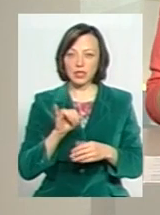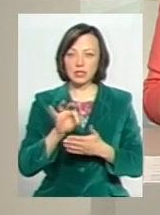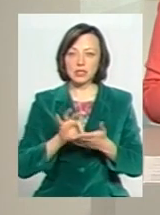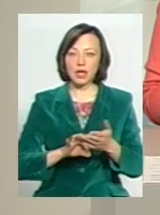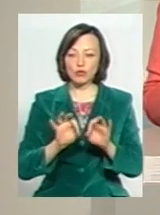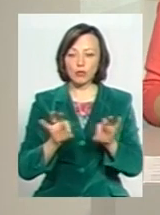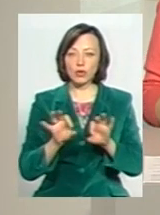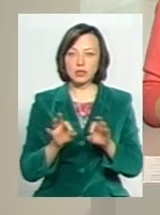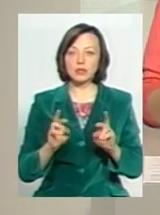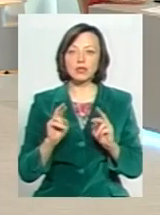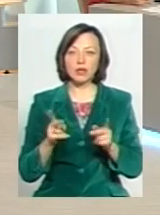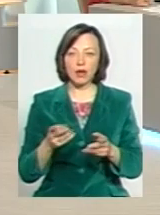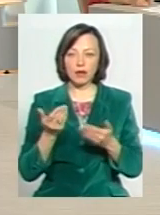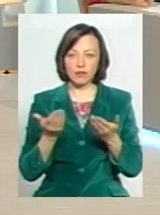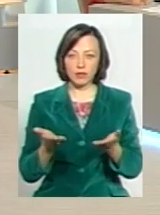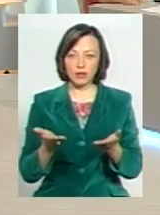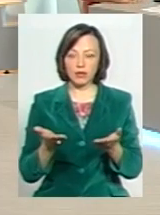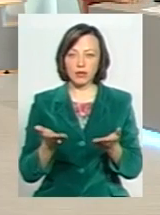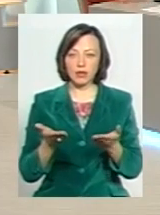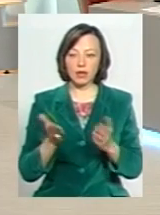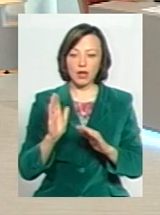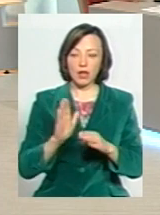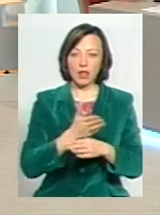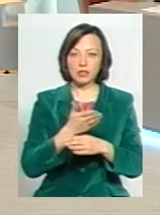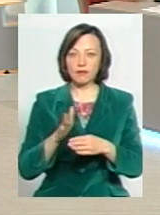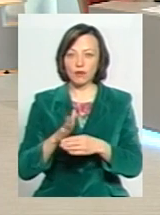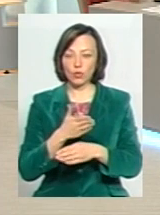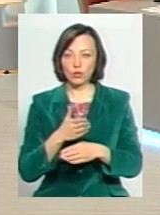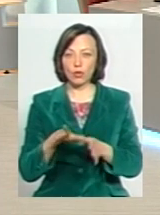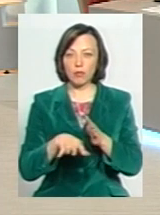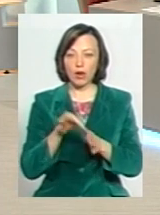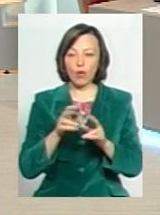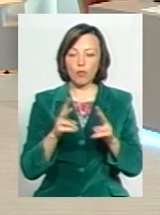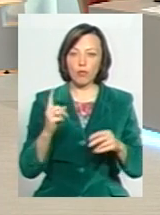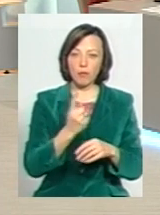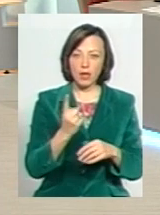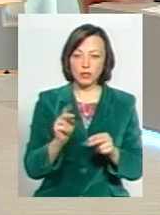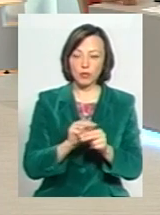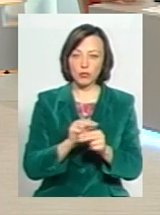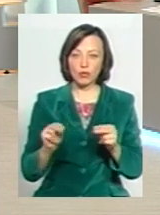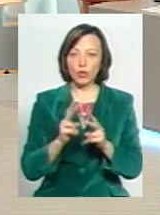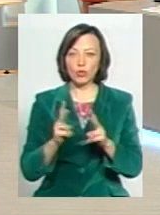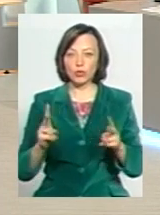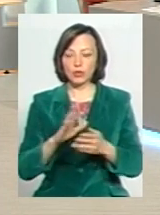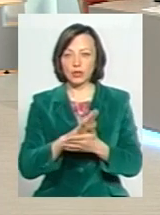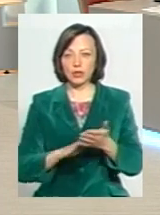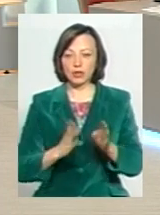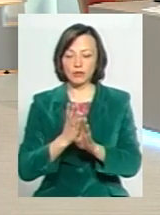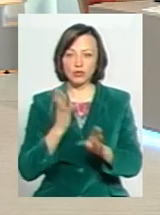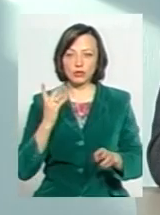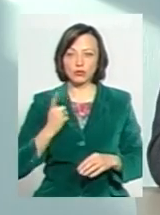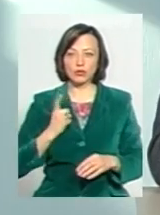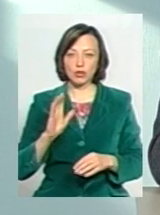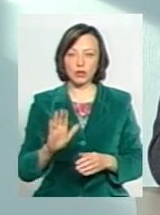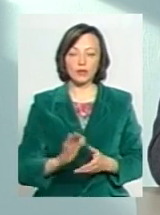зразу поясніть, яким чином ви класифікуєте, обираєте, кому першим там ремонтувати, хто там в черзі почекає?